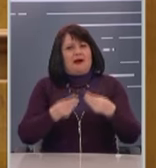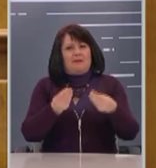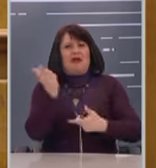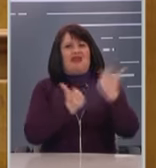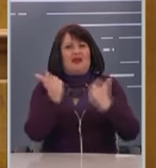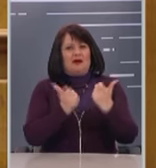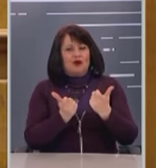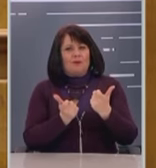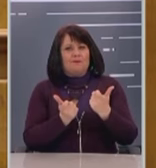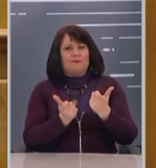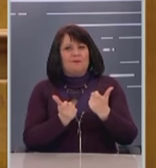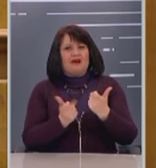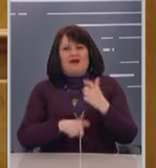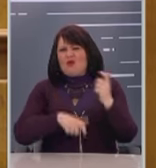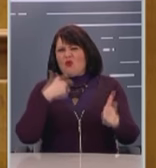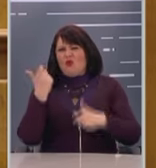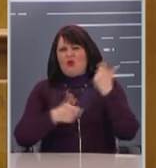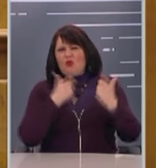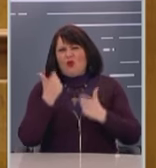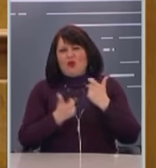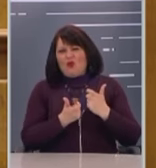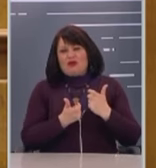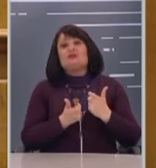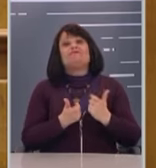καταγραφή δεν την αποφύγατε, ούτε και τώρα την αποφύγετε.